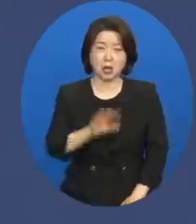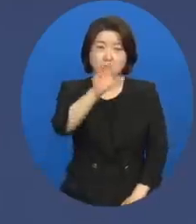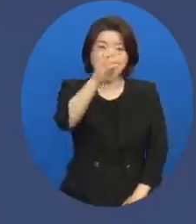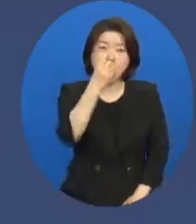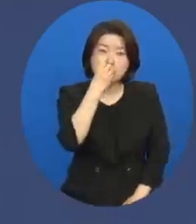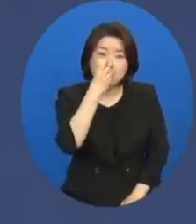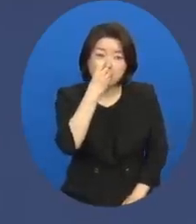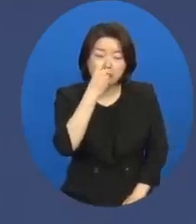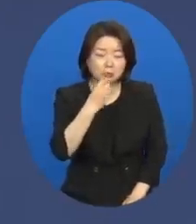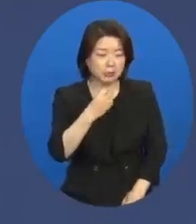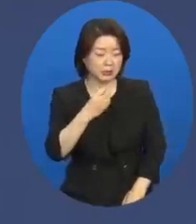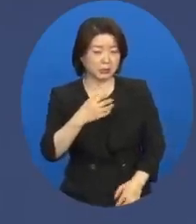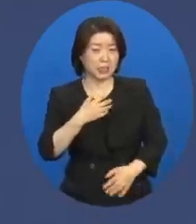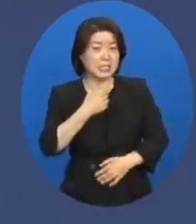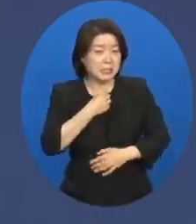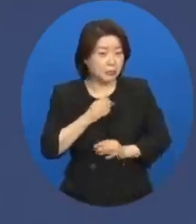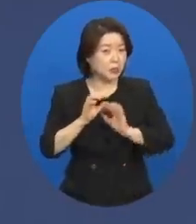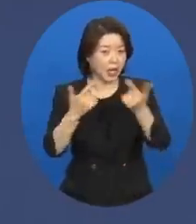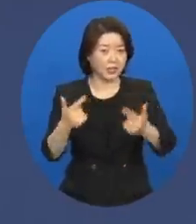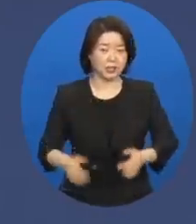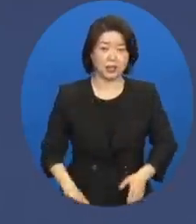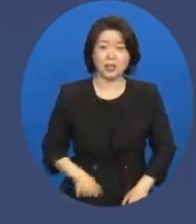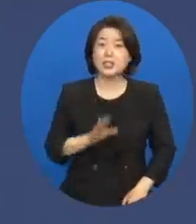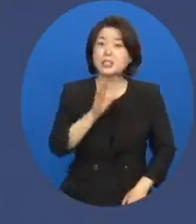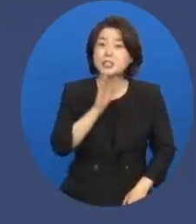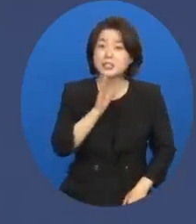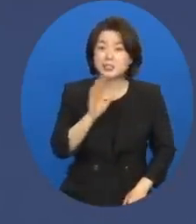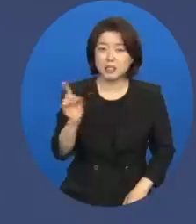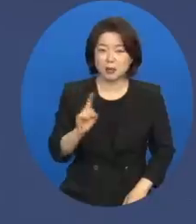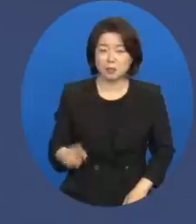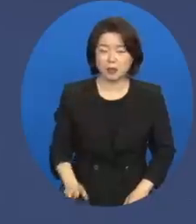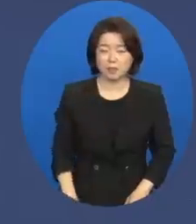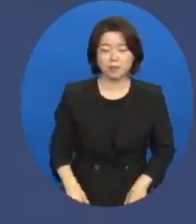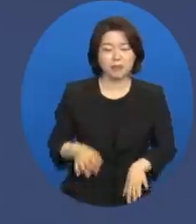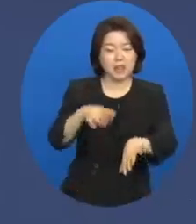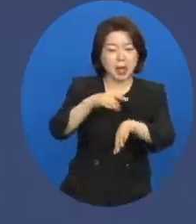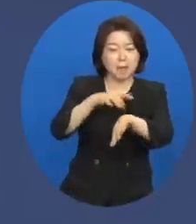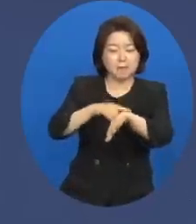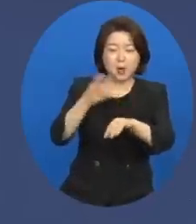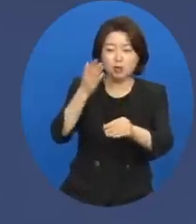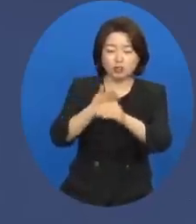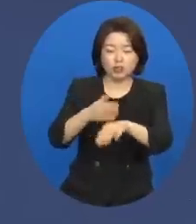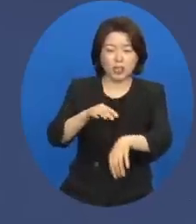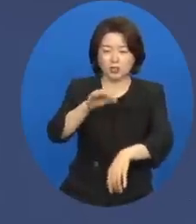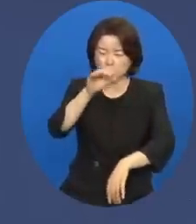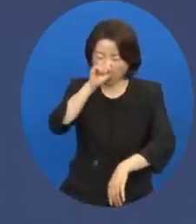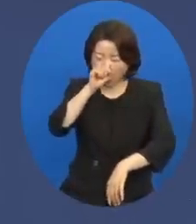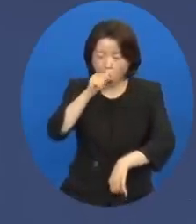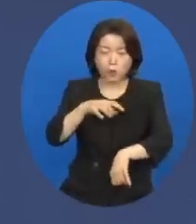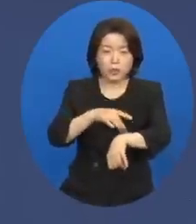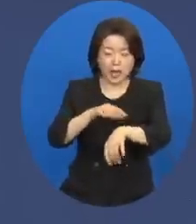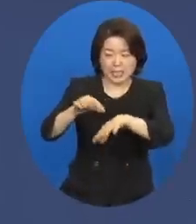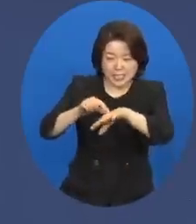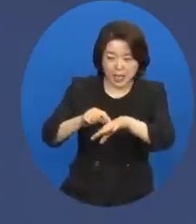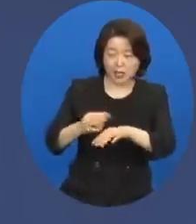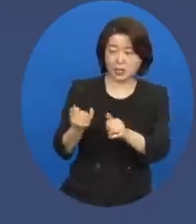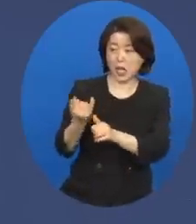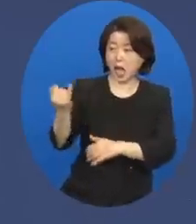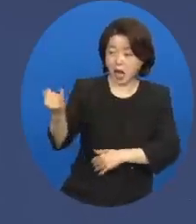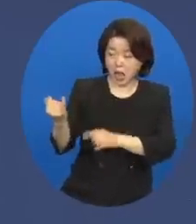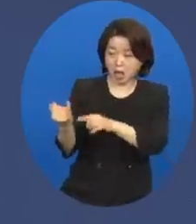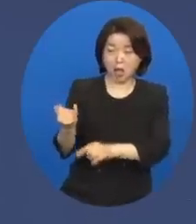아니라 그냥 진짜 그 내 뼈 중에 뼈, 살 중에 살이라고 하던 그 아내가 그걸 이미